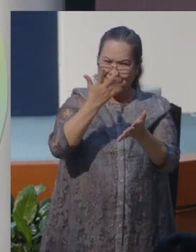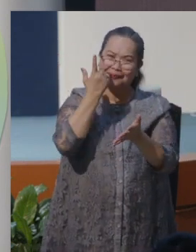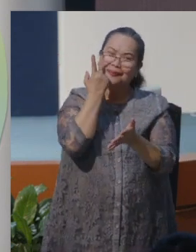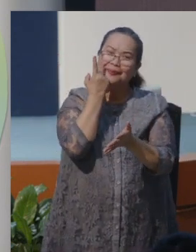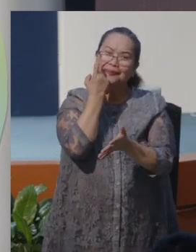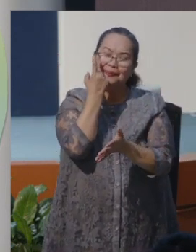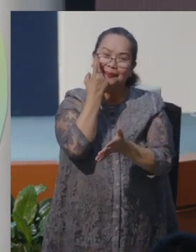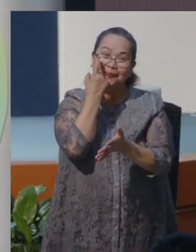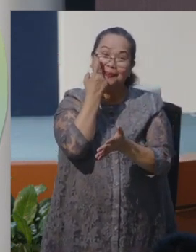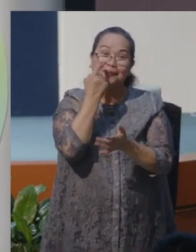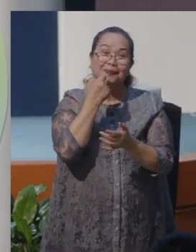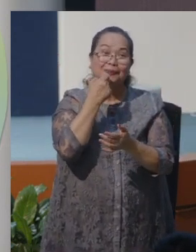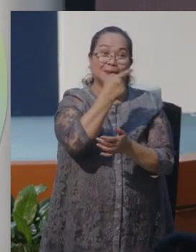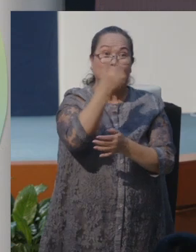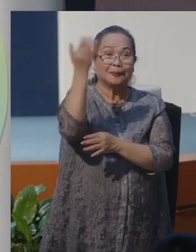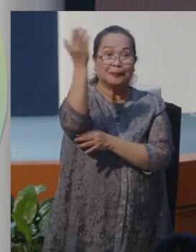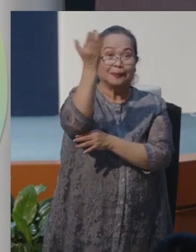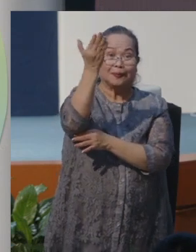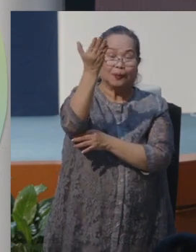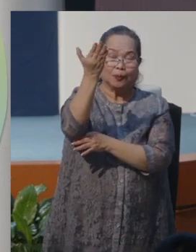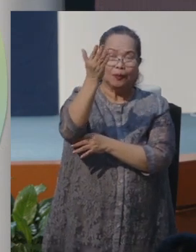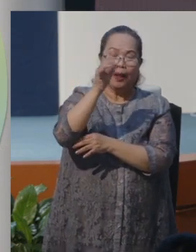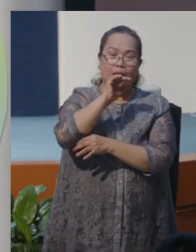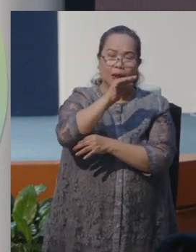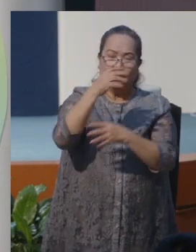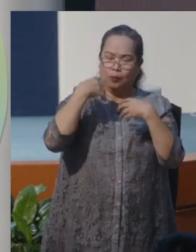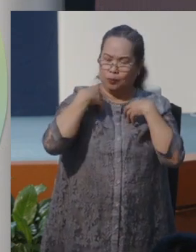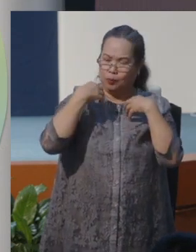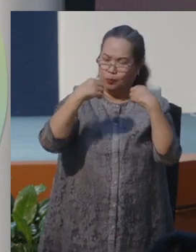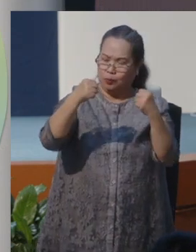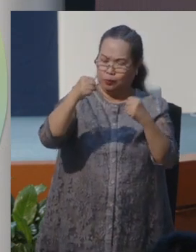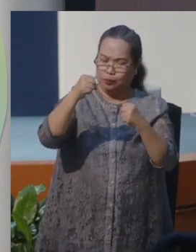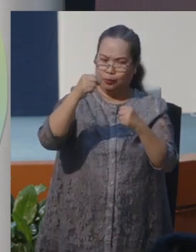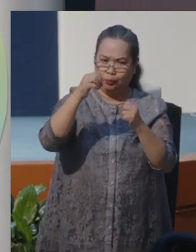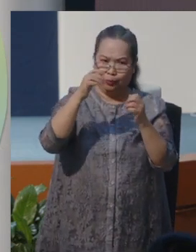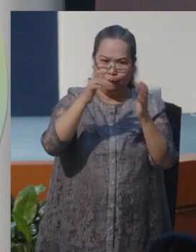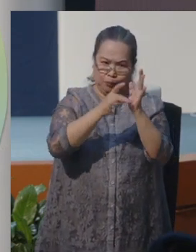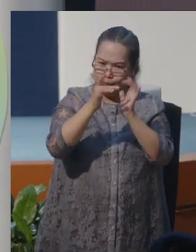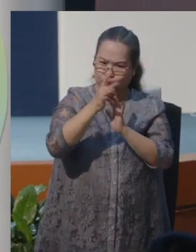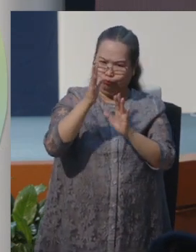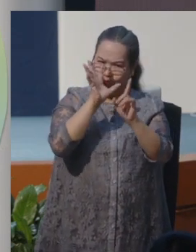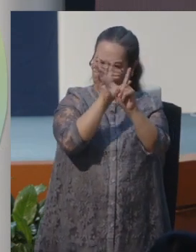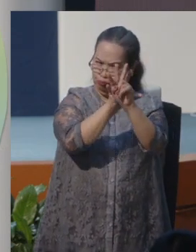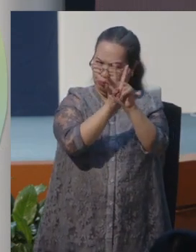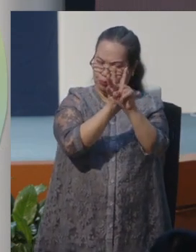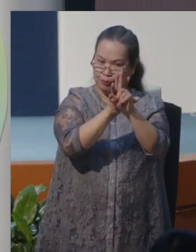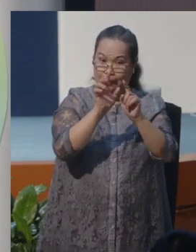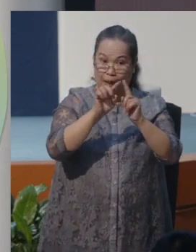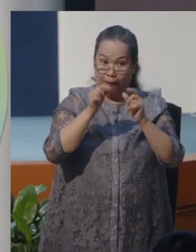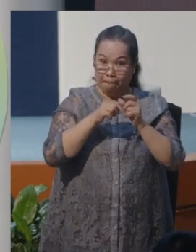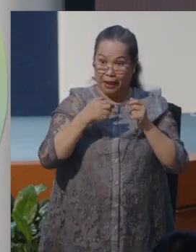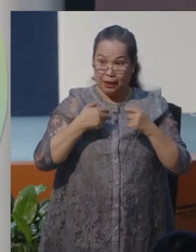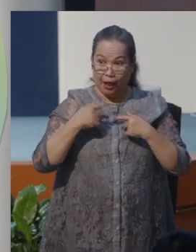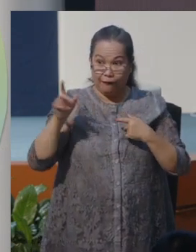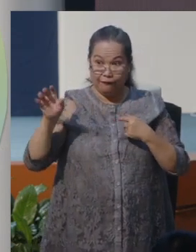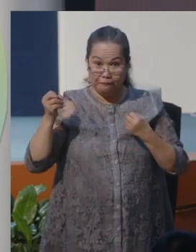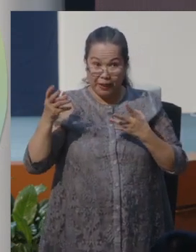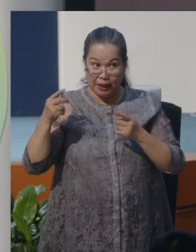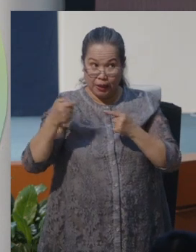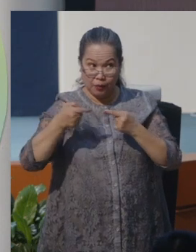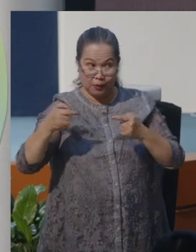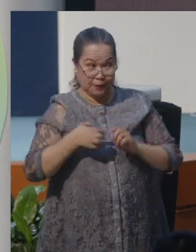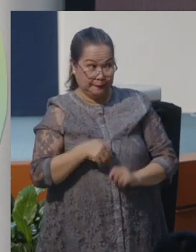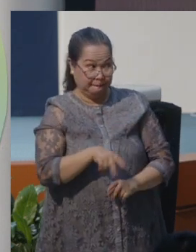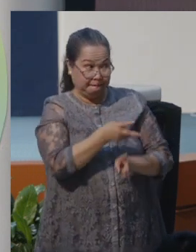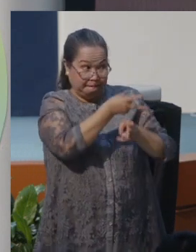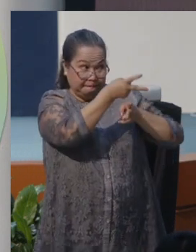siya ay nangangaral, siya ay nagpapagaling, at siya ay sumisikat, pero siya ay ino-oppose na ng religious